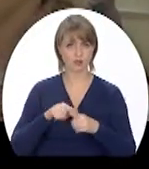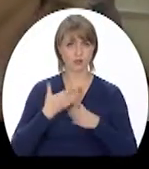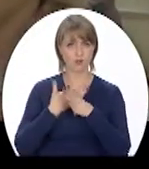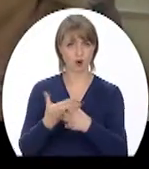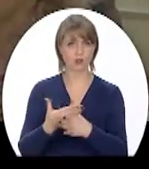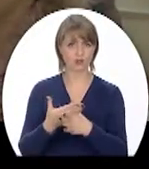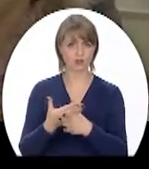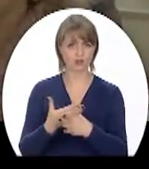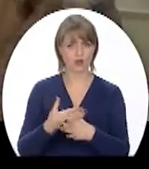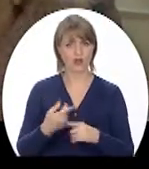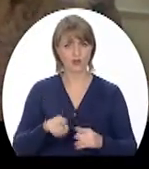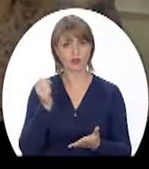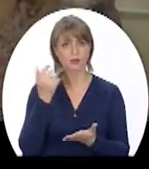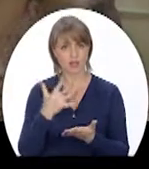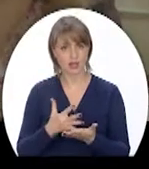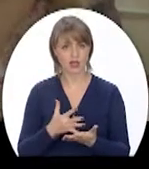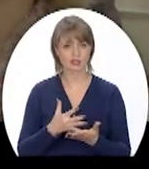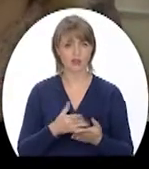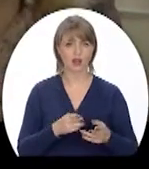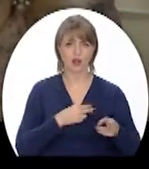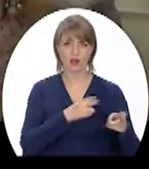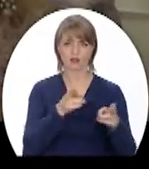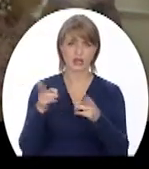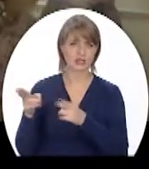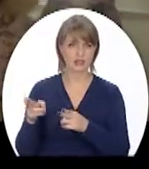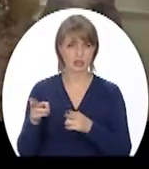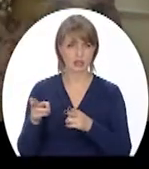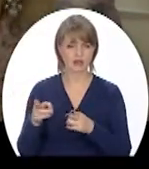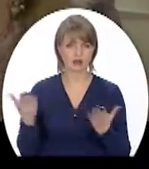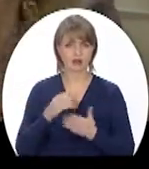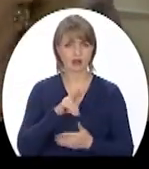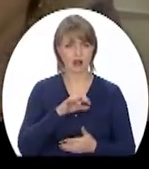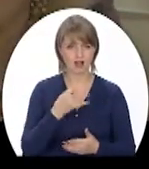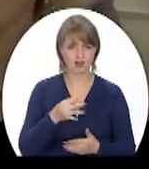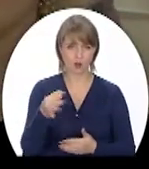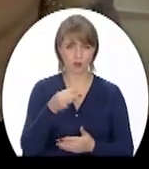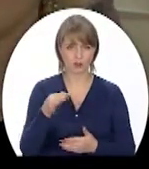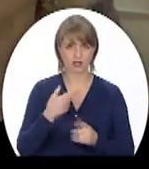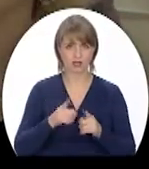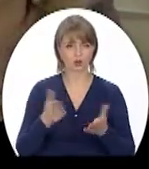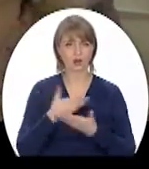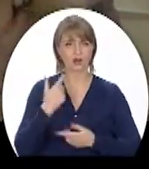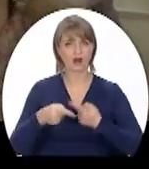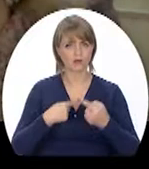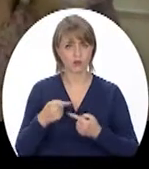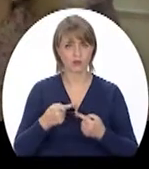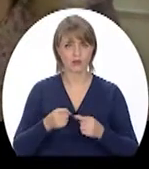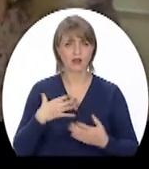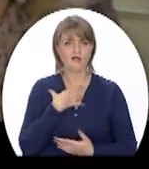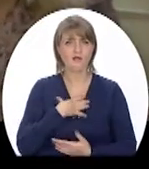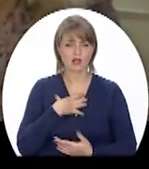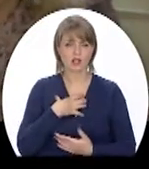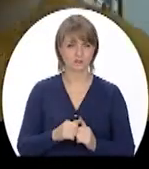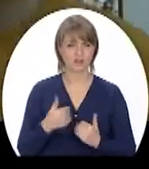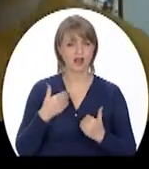оказать эту помощь вот в рамках этого центра, в рамках выездных добровольческих акций областных, да, которые мы проводим. Но